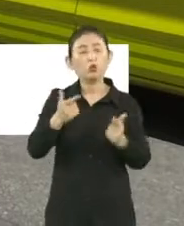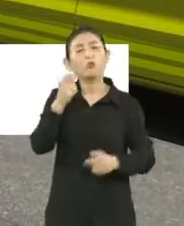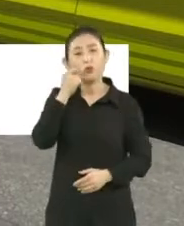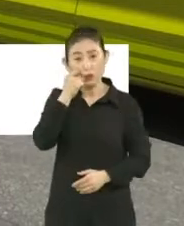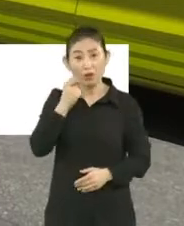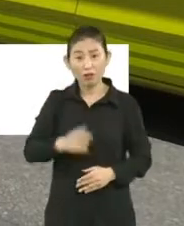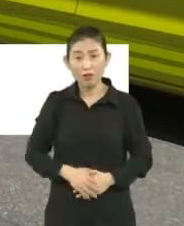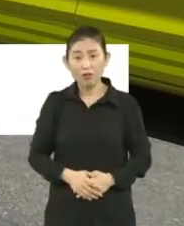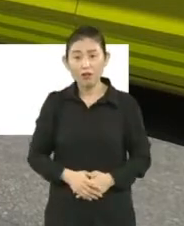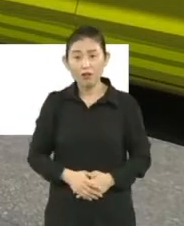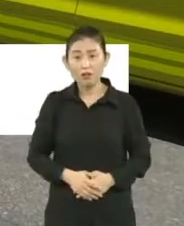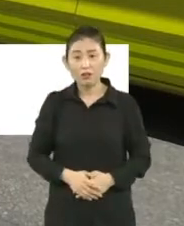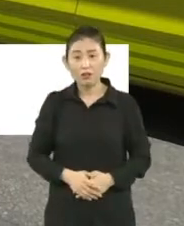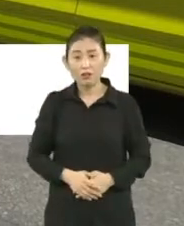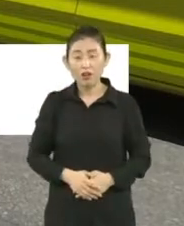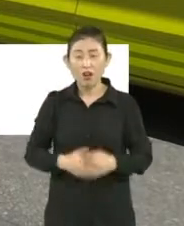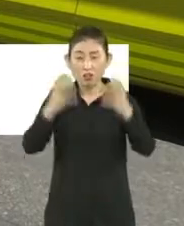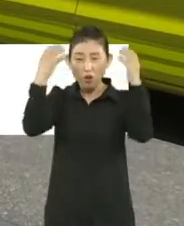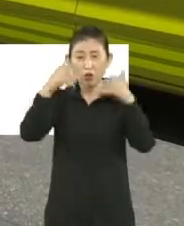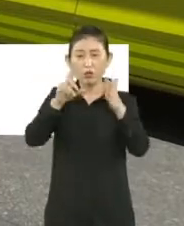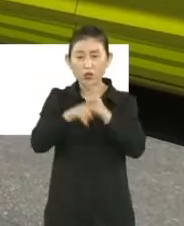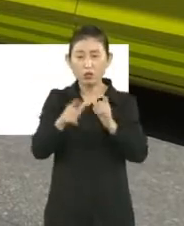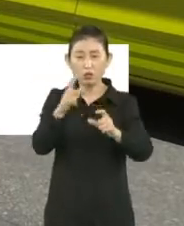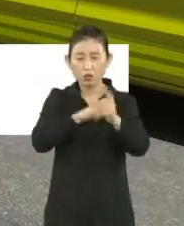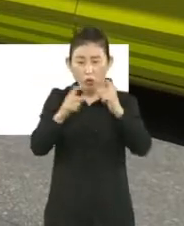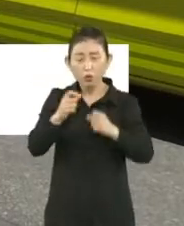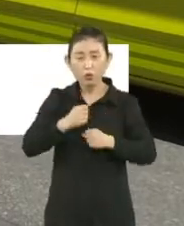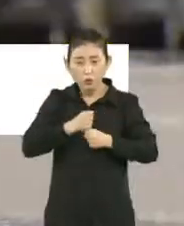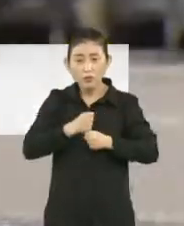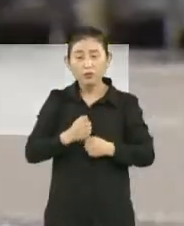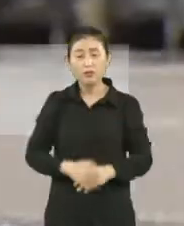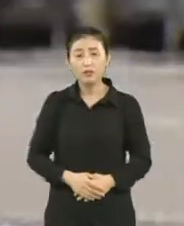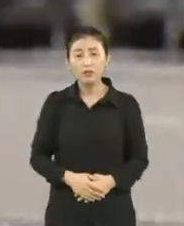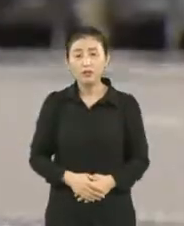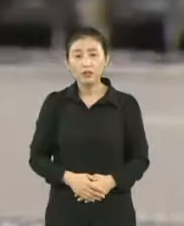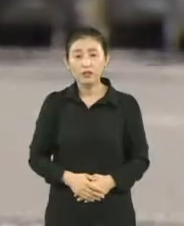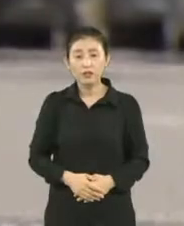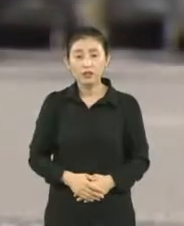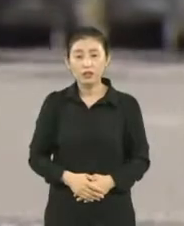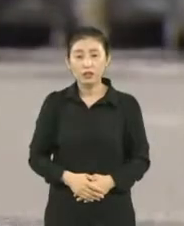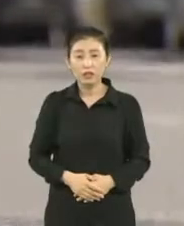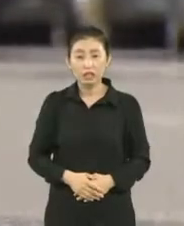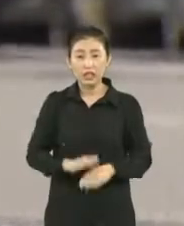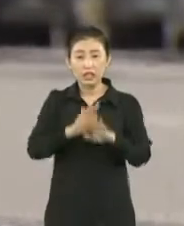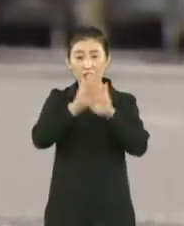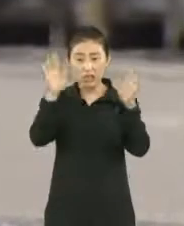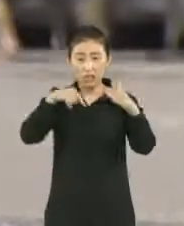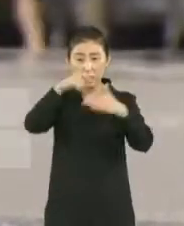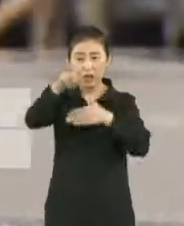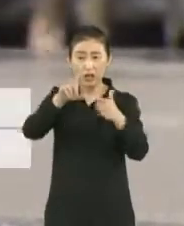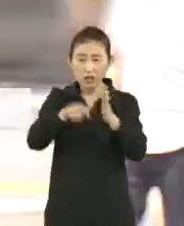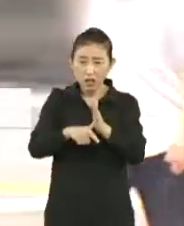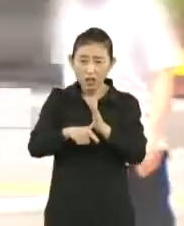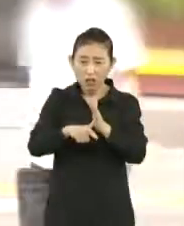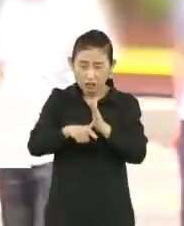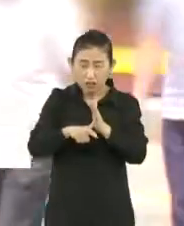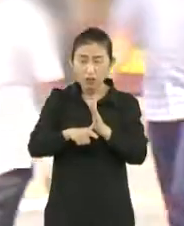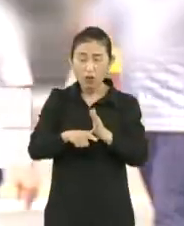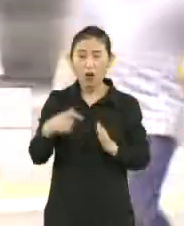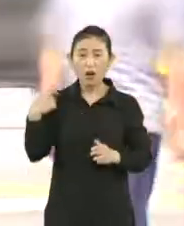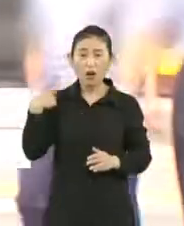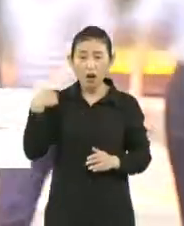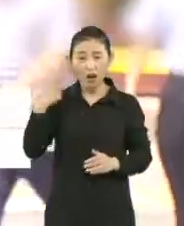그러니까 이런 무서운 날씨에는 더욱 더 취약하게 마련이죠 아울러 날씨가 제출 시에는 햇빛에 반사 않은